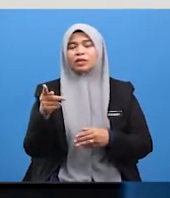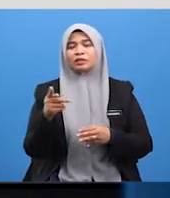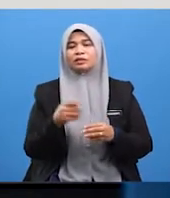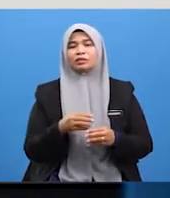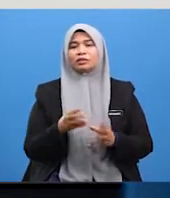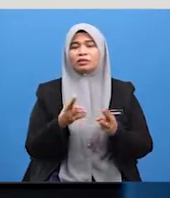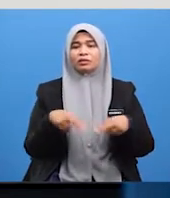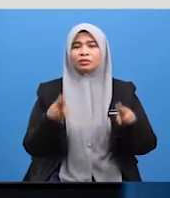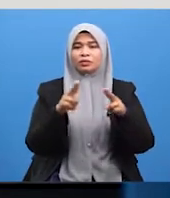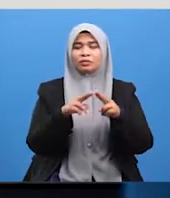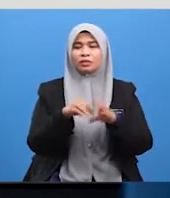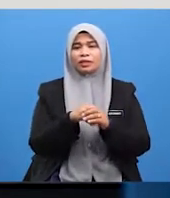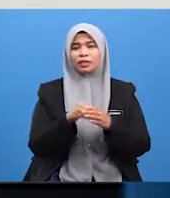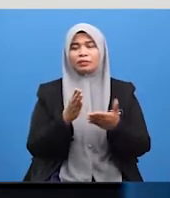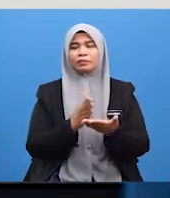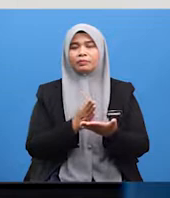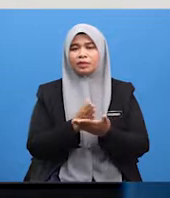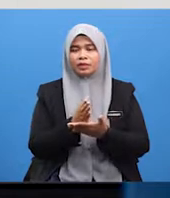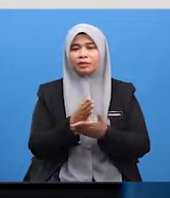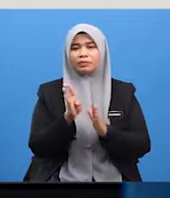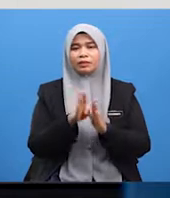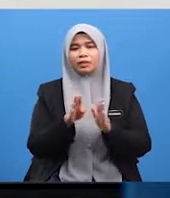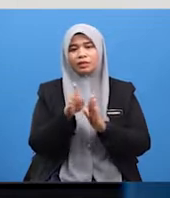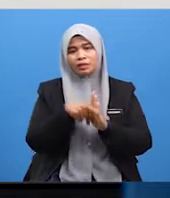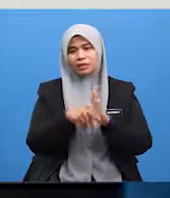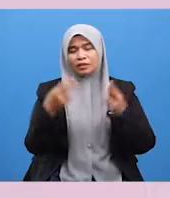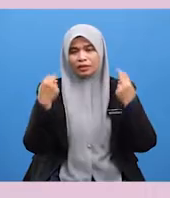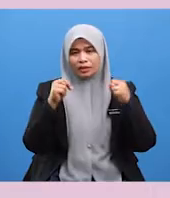dalam bidang perniagaannya.